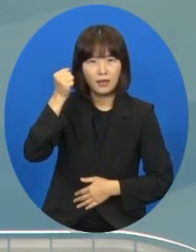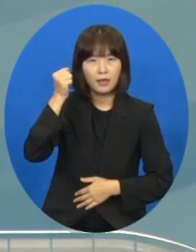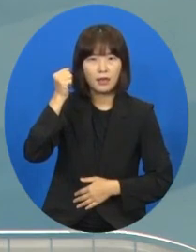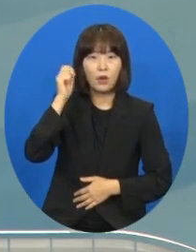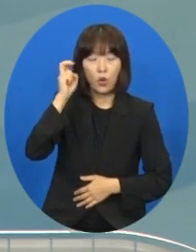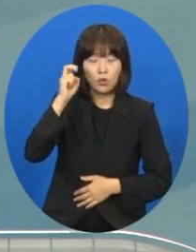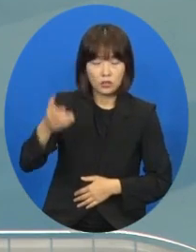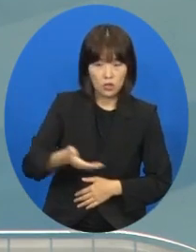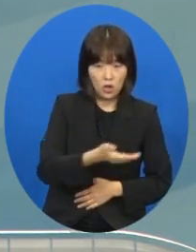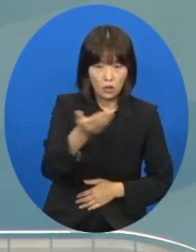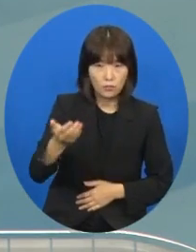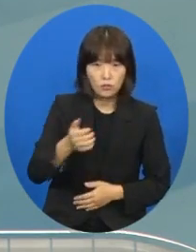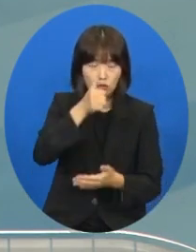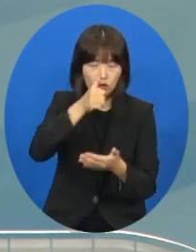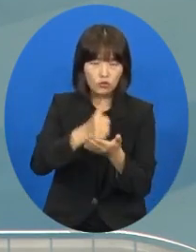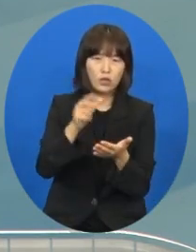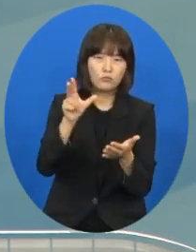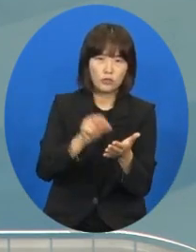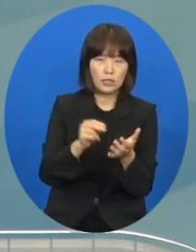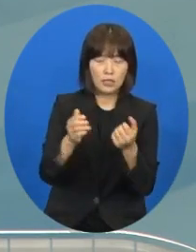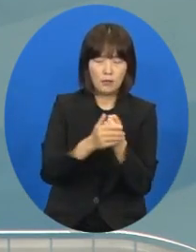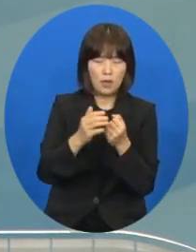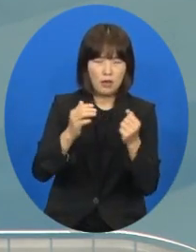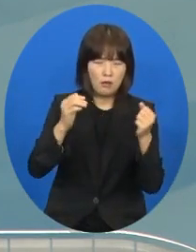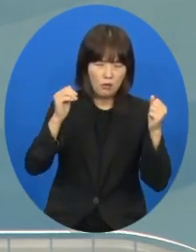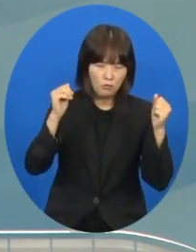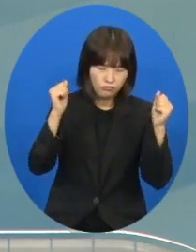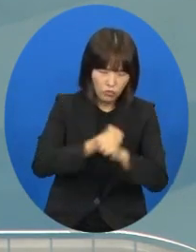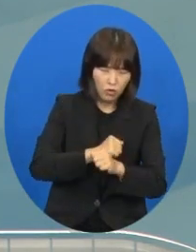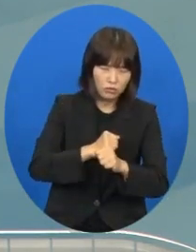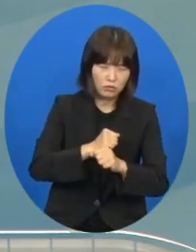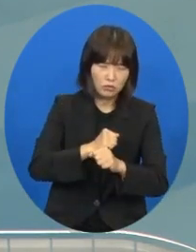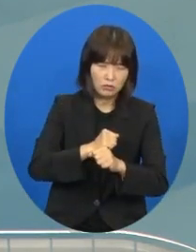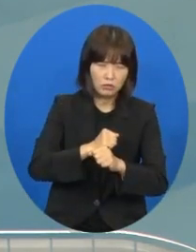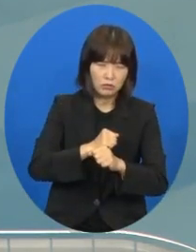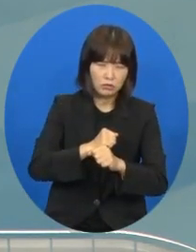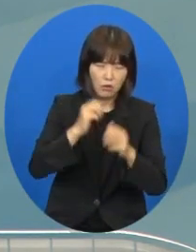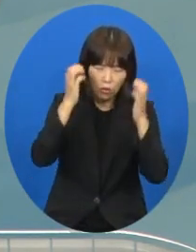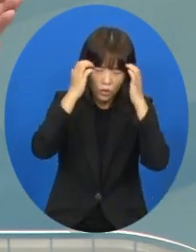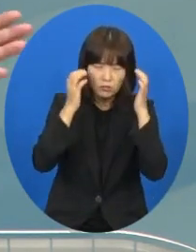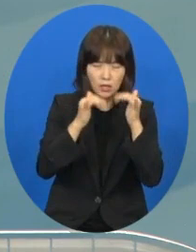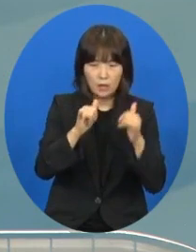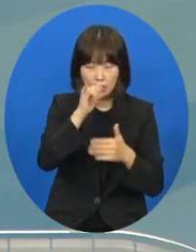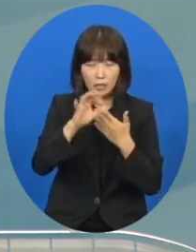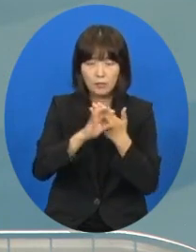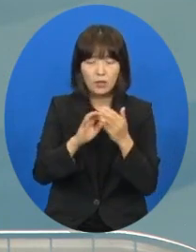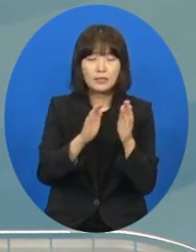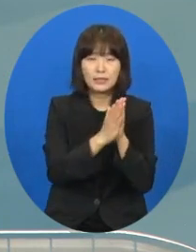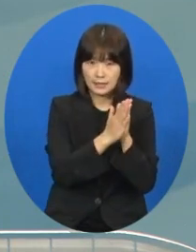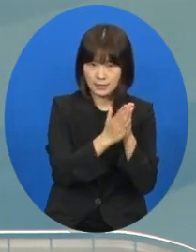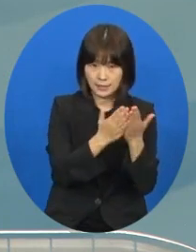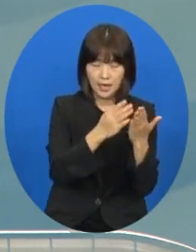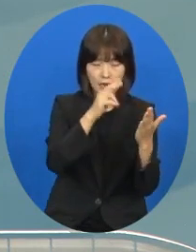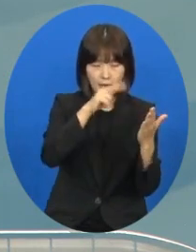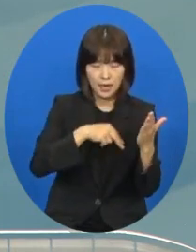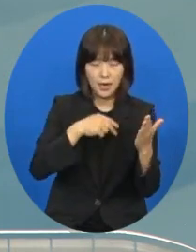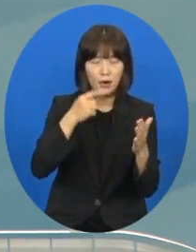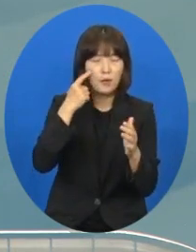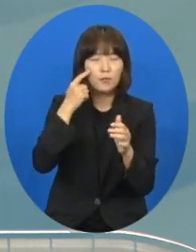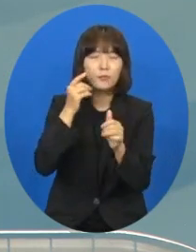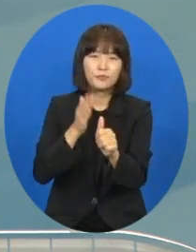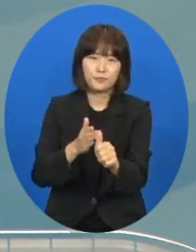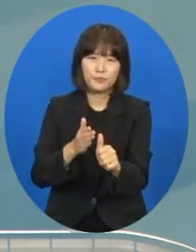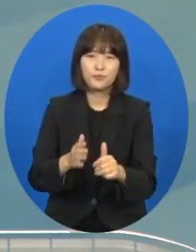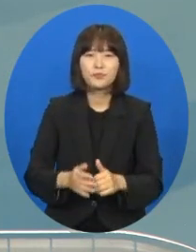이 죄 문제로 인하여 무너지는 것이 너무 고통스러운 분이 있으면 한번 이 책을 한번 꼭 읽어보시도록